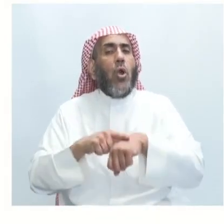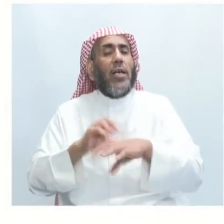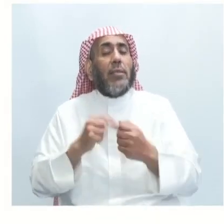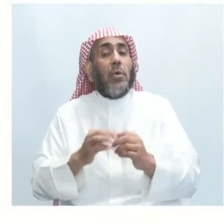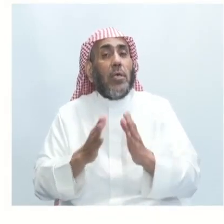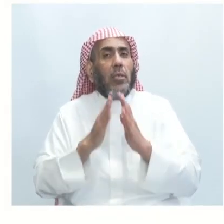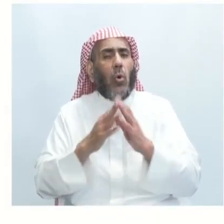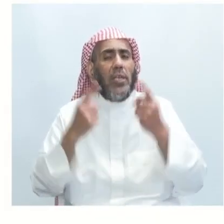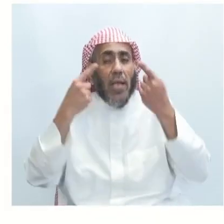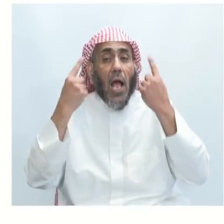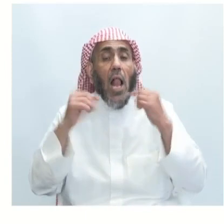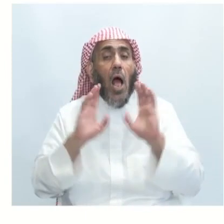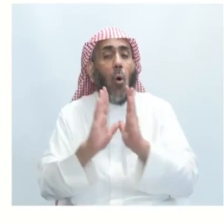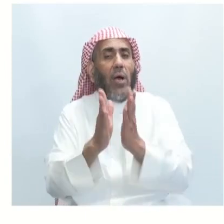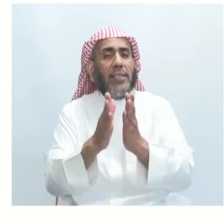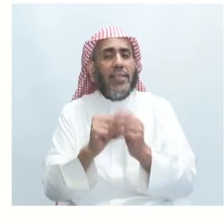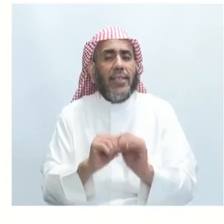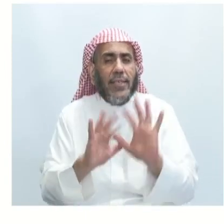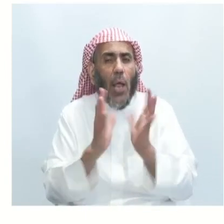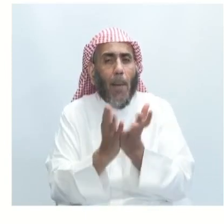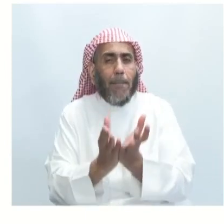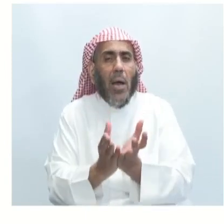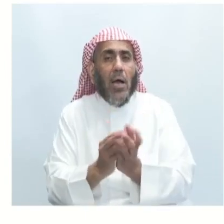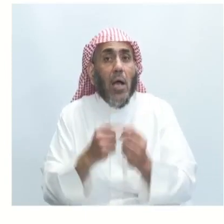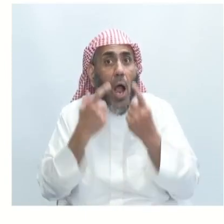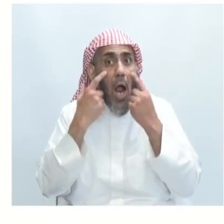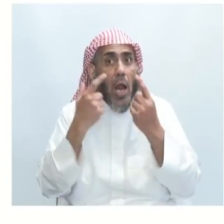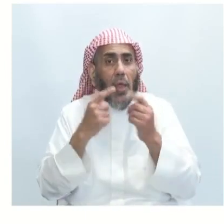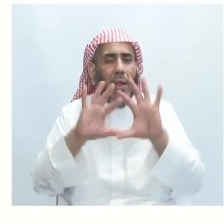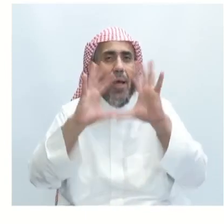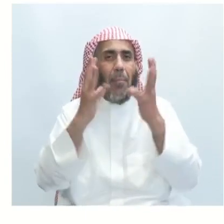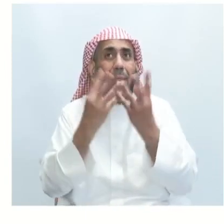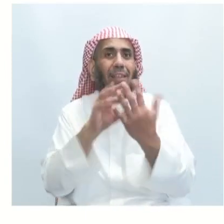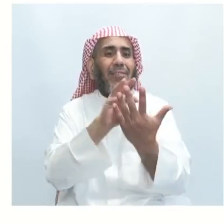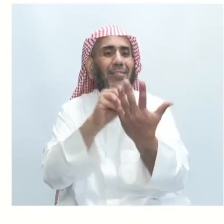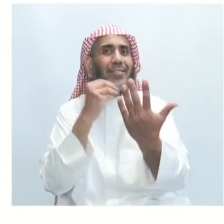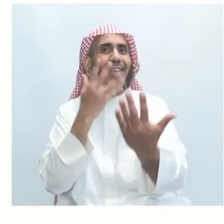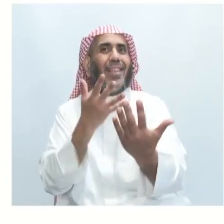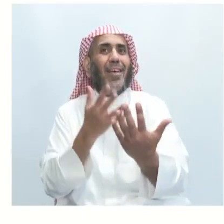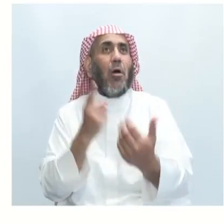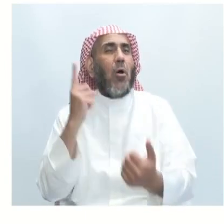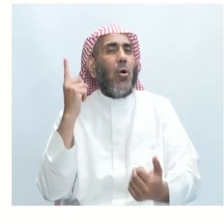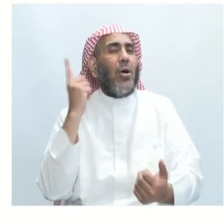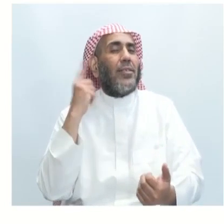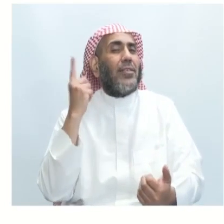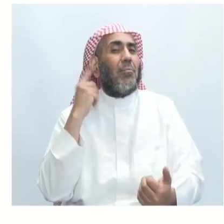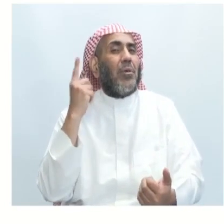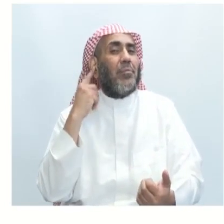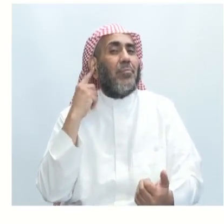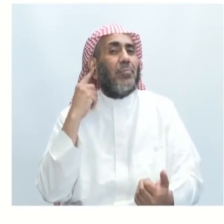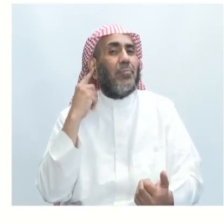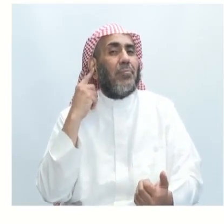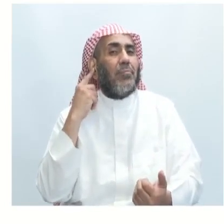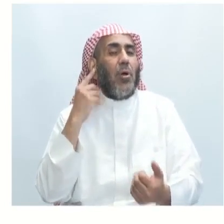تتوجه الحواس الى شيء ما كالنظر الى منظر جذاب او سماع صوت